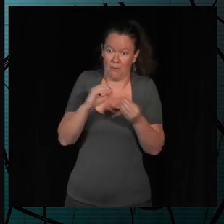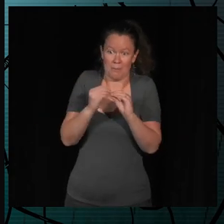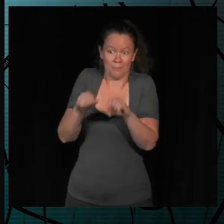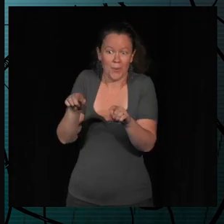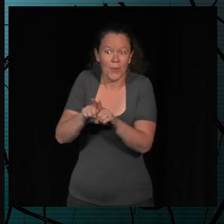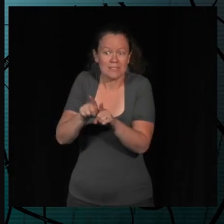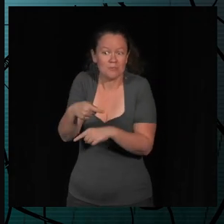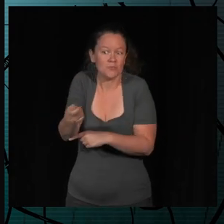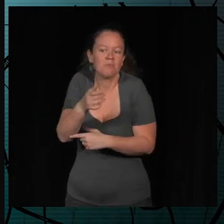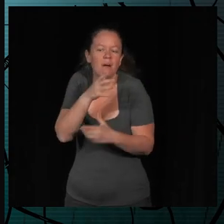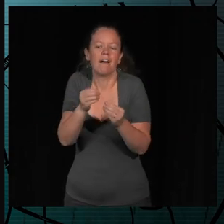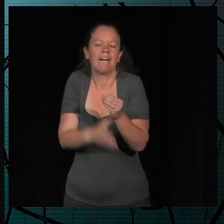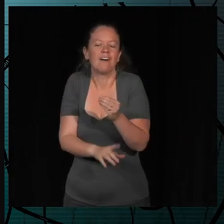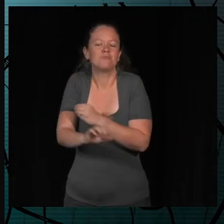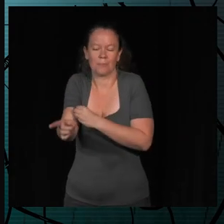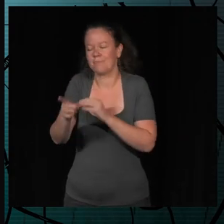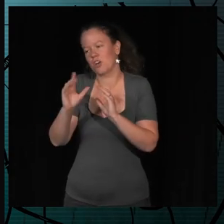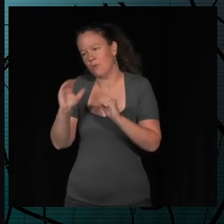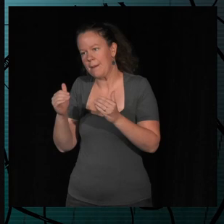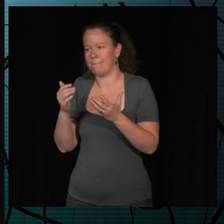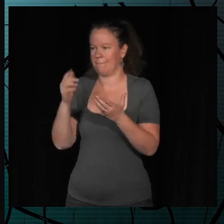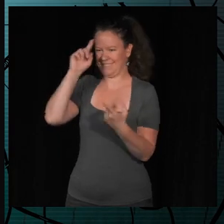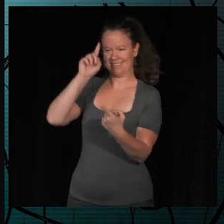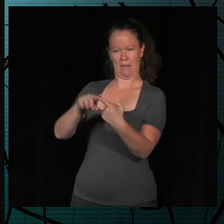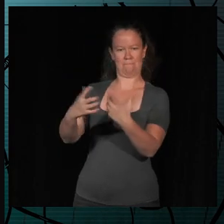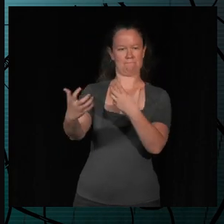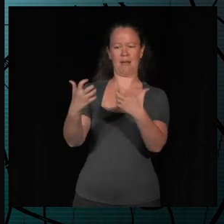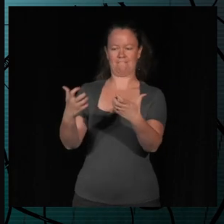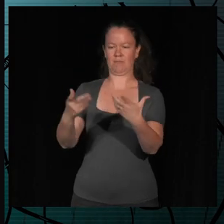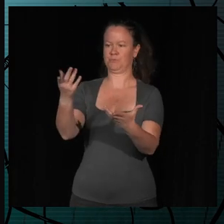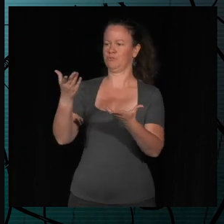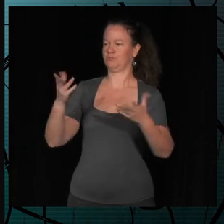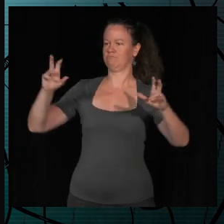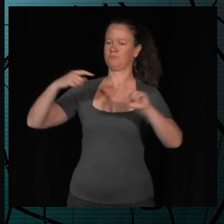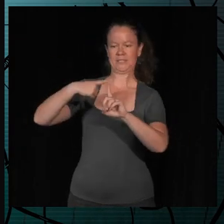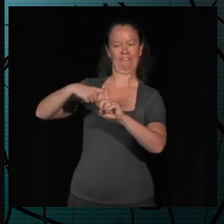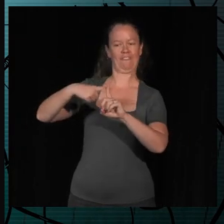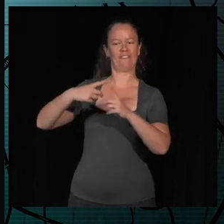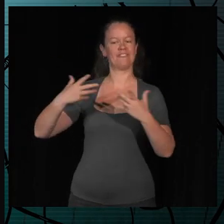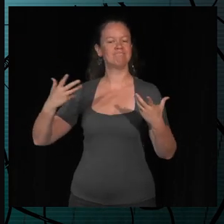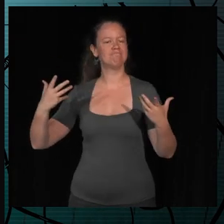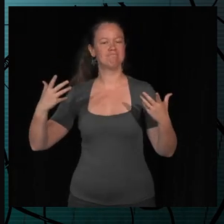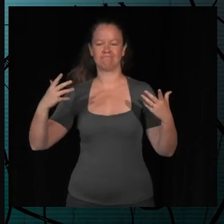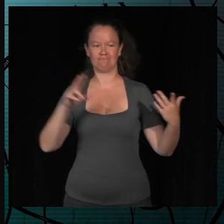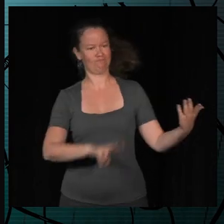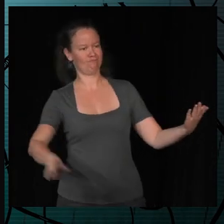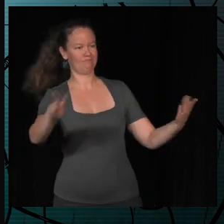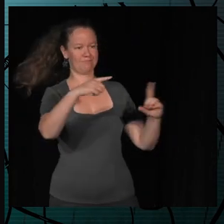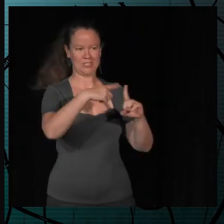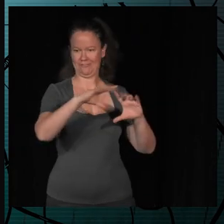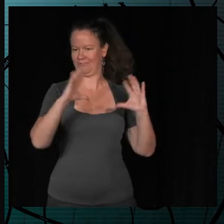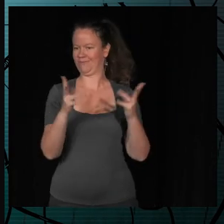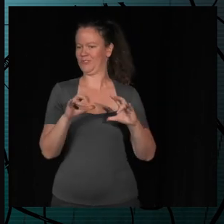une fois on essaie plutôt de de partir on va dire du ce qu'on pourrait appeler une lecture positive hein de de de de la question pour